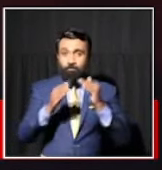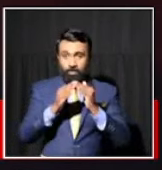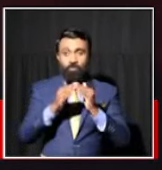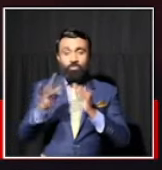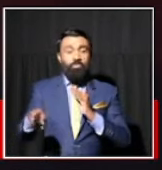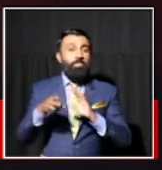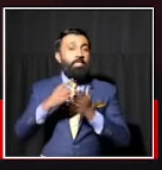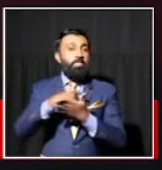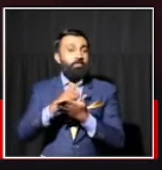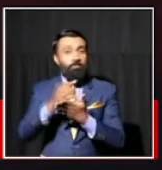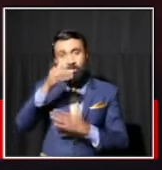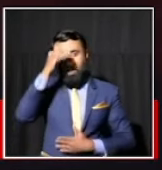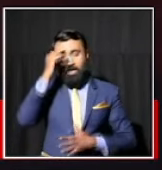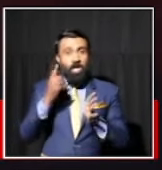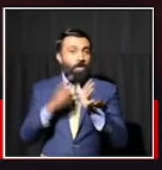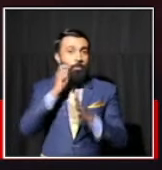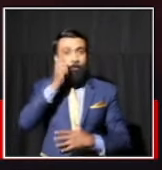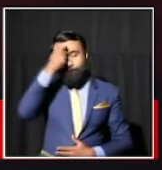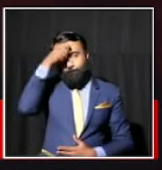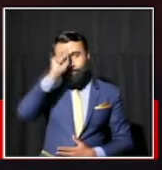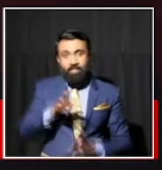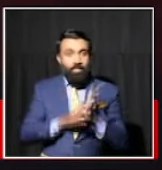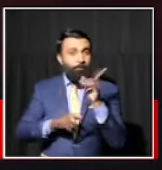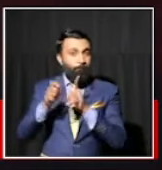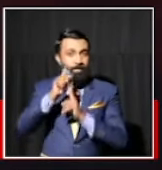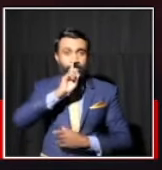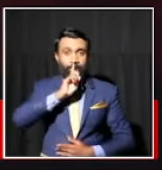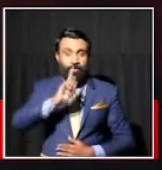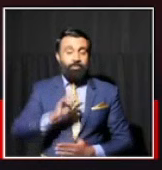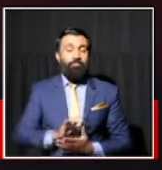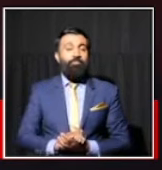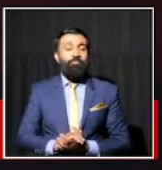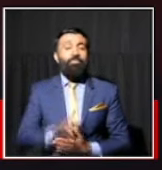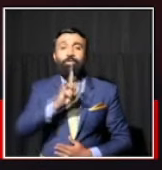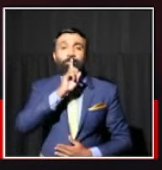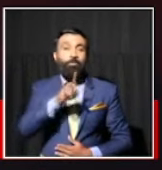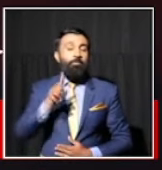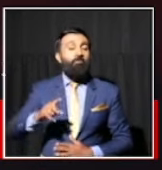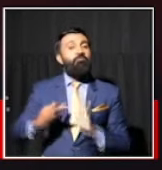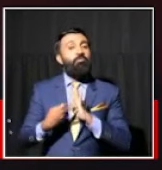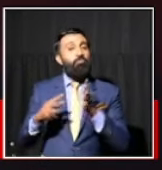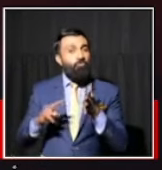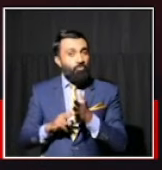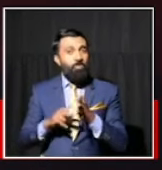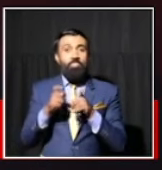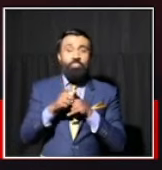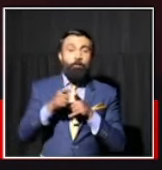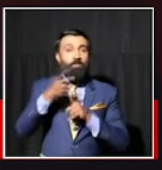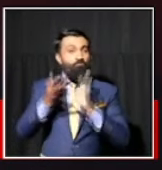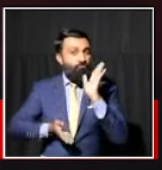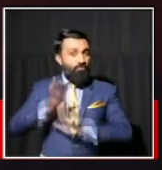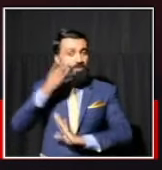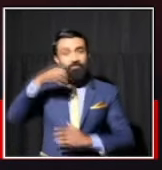ජන බලවේගයේ නායක අනුර කුමාර දිසානායක මන්ත්‍රීවරයා අනාවරණයක් කළා. ඔහු කියා සිටියේ මෙම ව්‍යාපෘතියෙන් අධික මිල ගණන් වලට විදුලිය